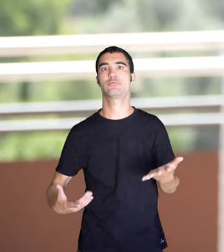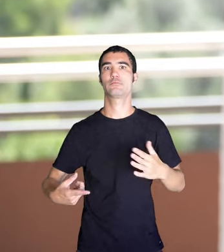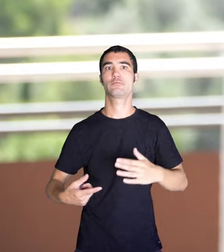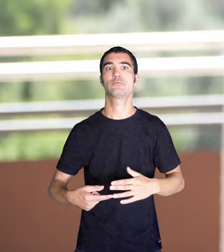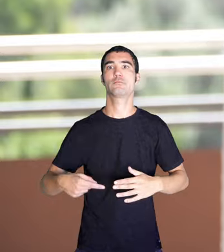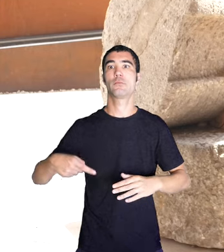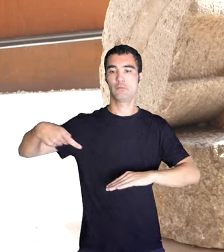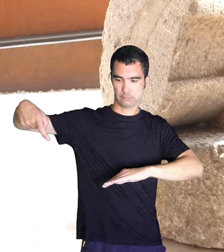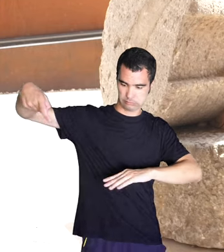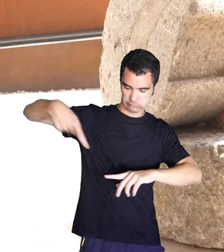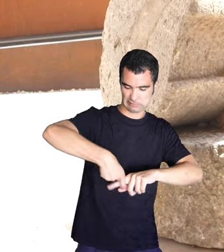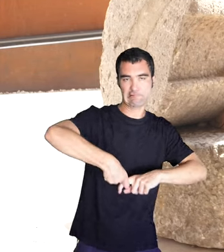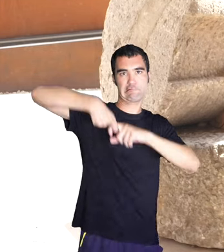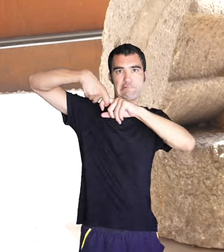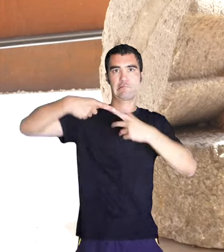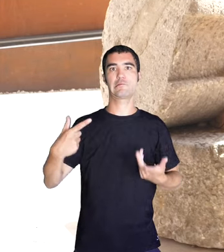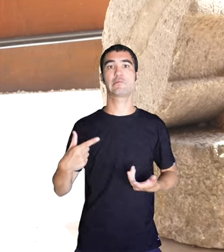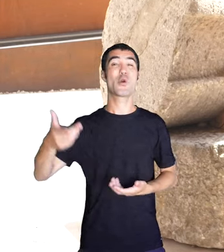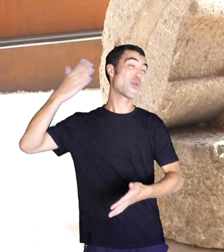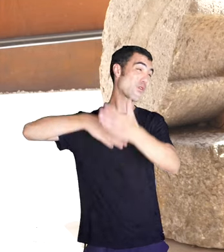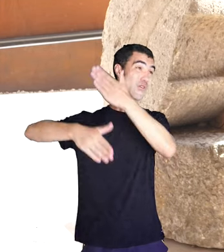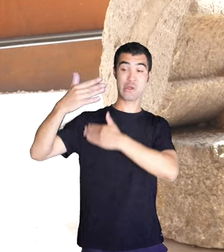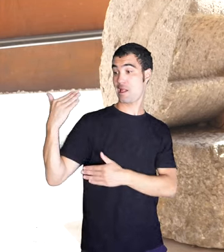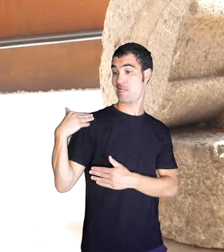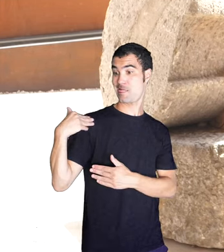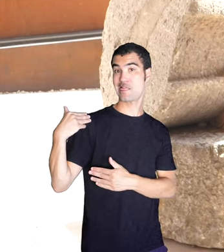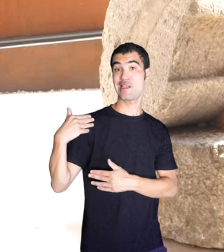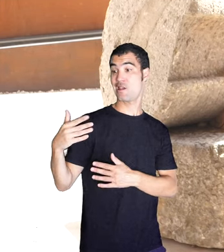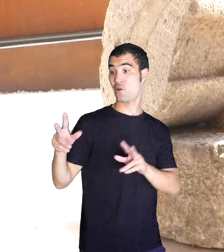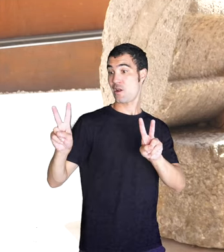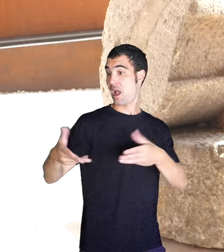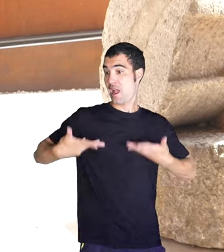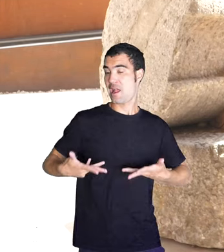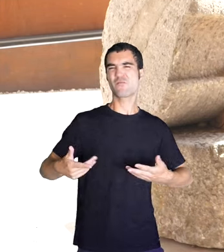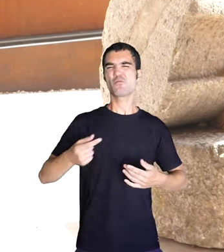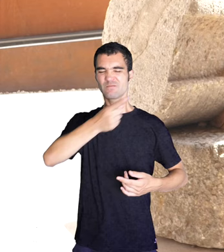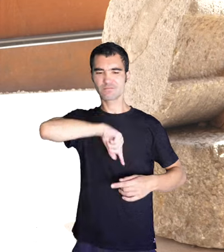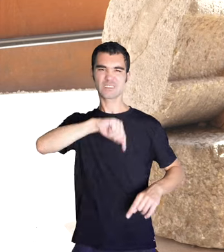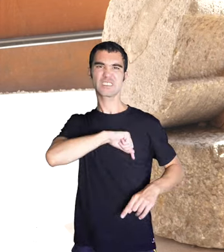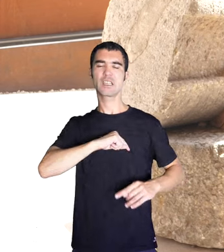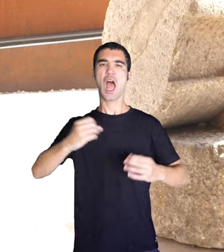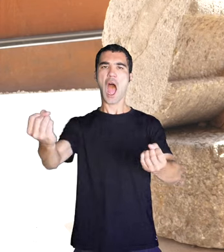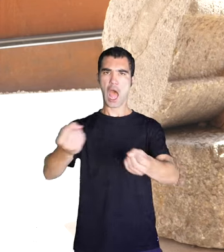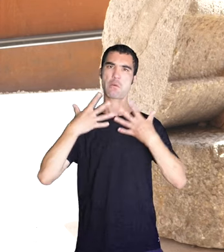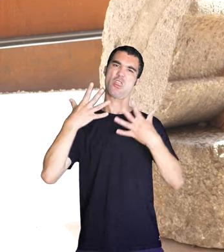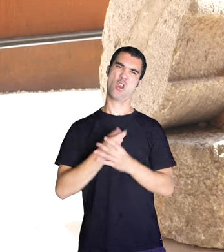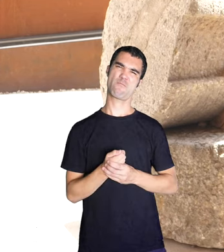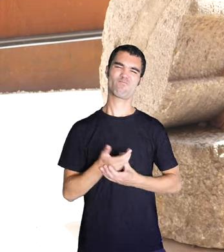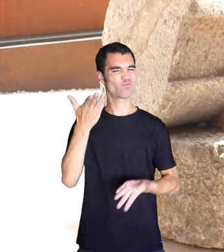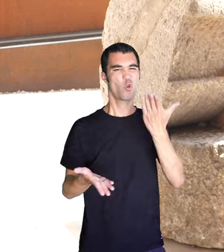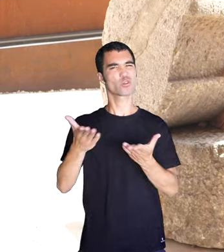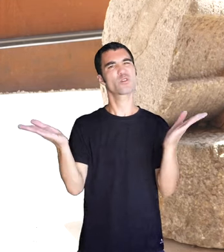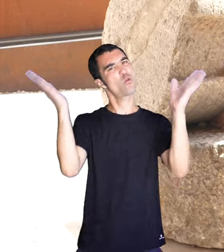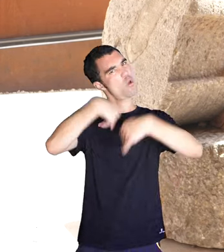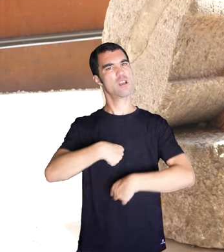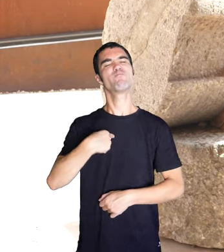xerxes de Vall Sàncora. Aquells anys darrers ens hem sentit molt, molt abandonats. A més, no és just, el meu